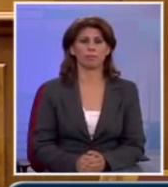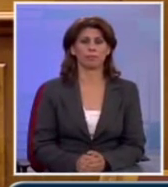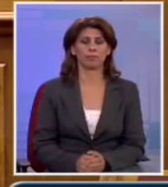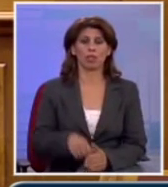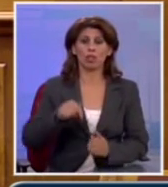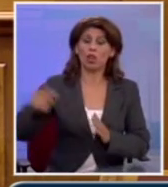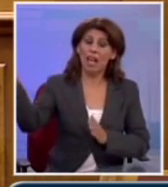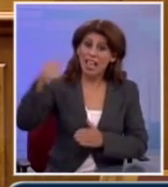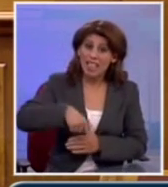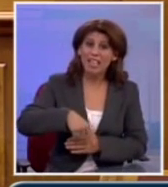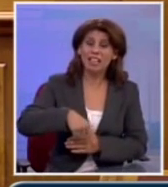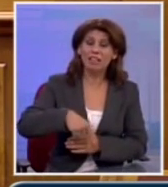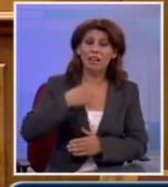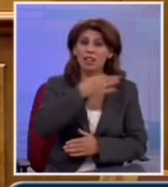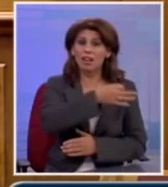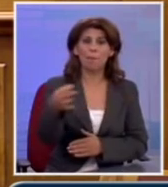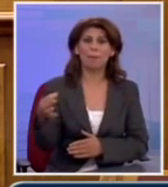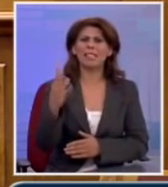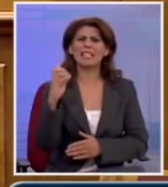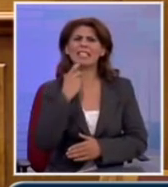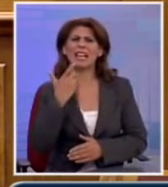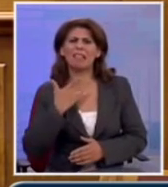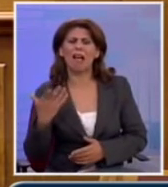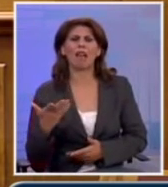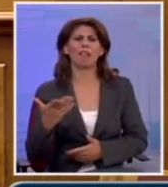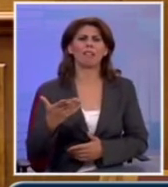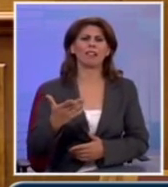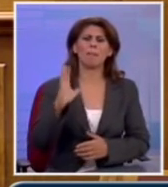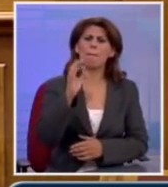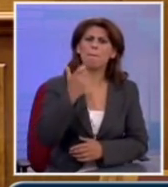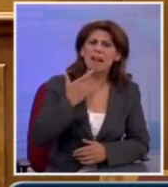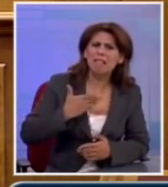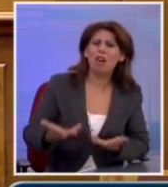Και έρχεστε τώρα να πείτε στους 40ριδες, στους 50ριδες, στους 60ριδες.